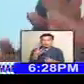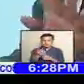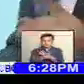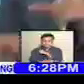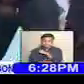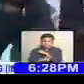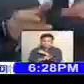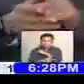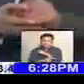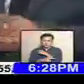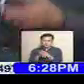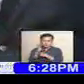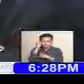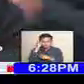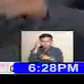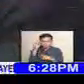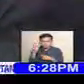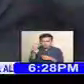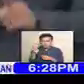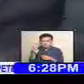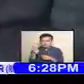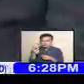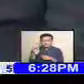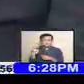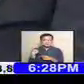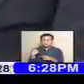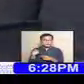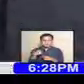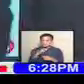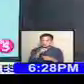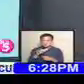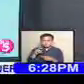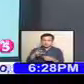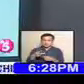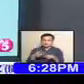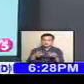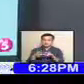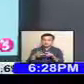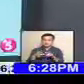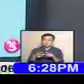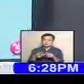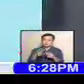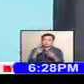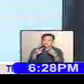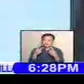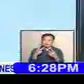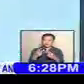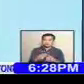rehiyon na si Bongbong Marcos is not even second, mga kapatid. Gaya po nito.